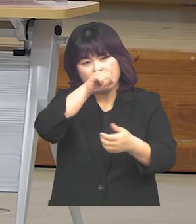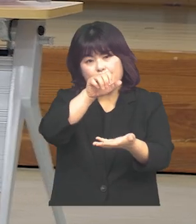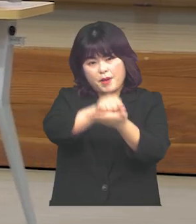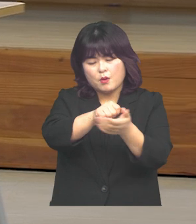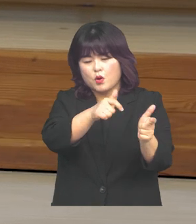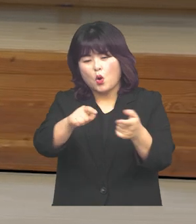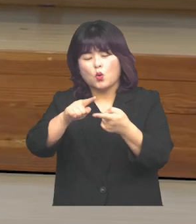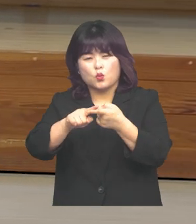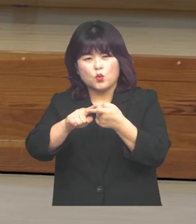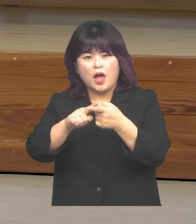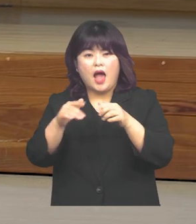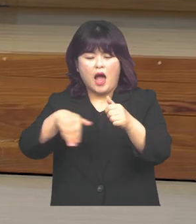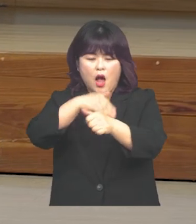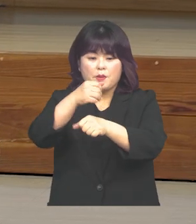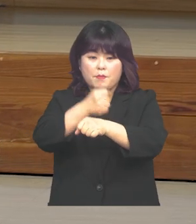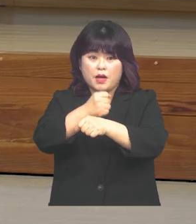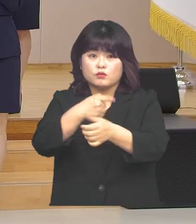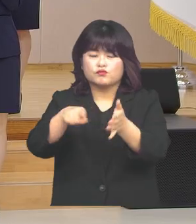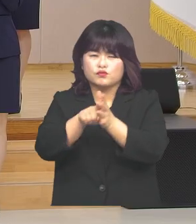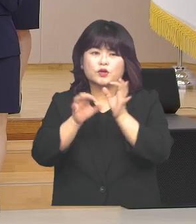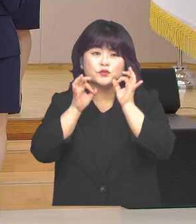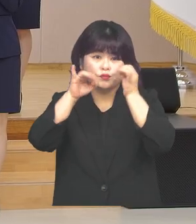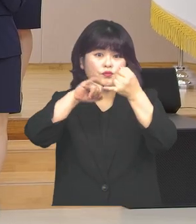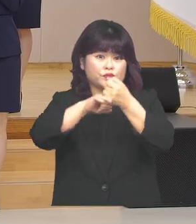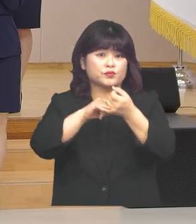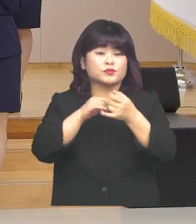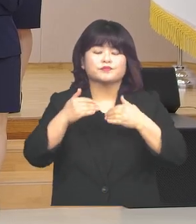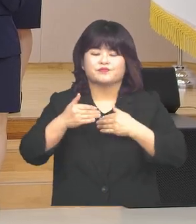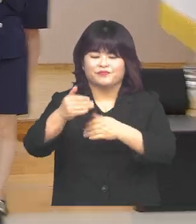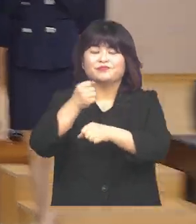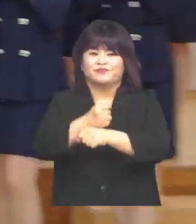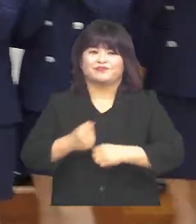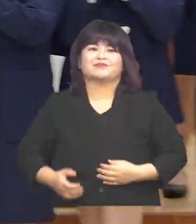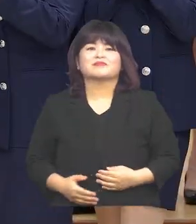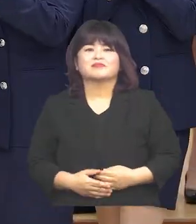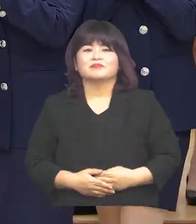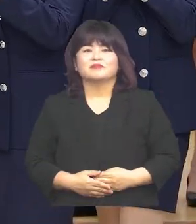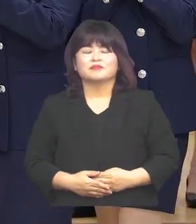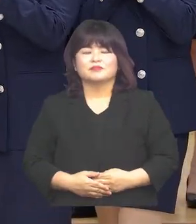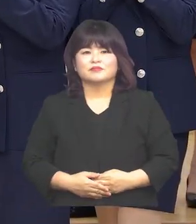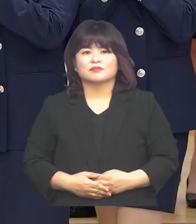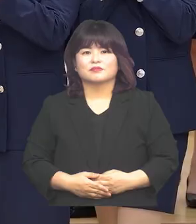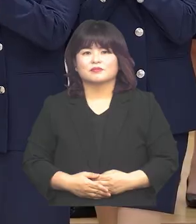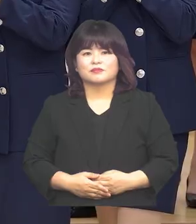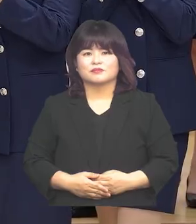책정 등을 통해 안전한 통학 환경을 만드는 일에 최선을 다하고 있다고 말했습니다.